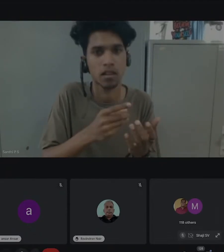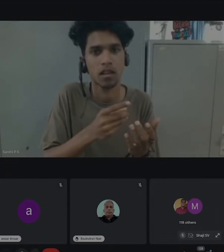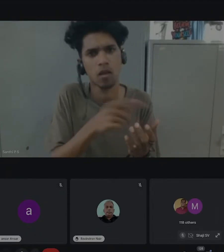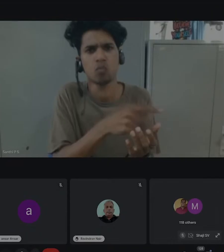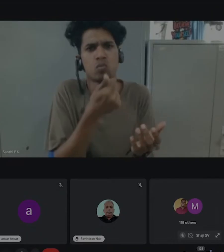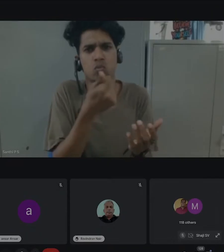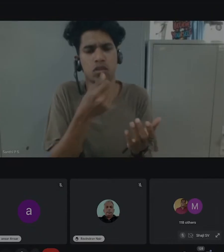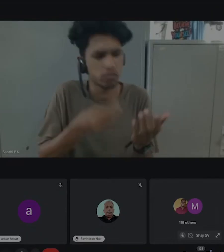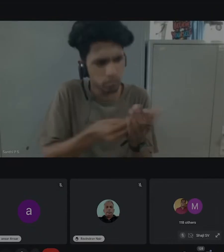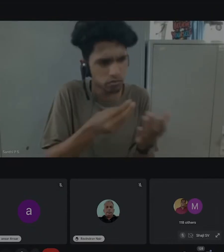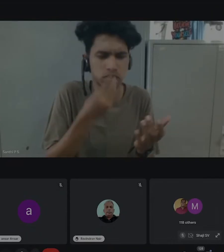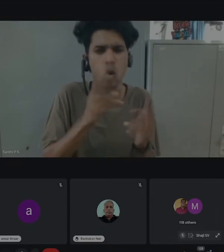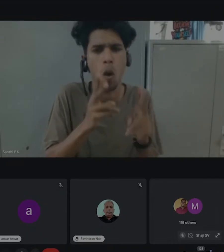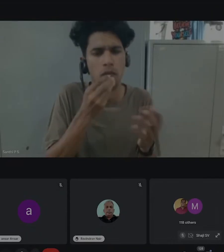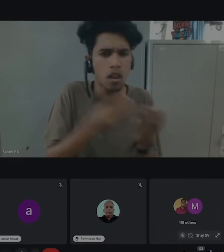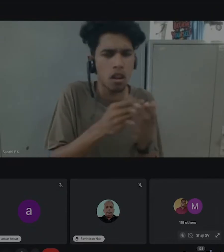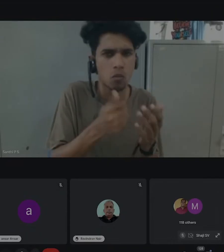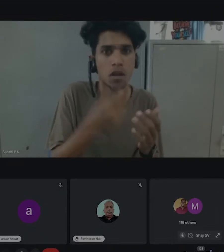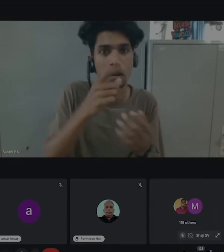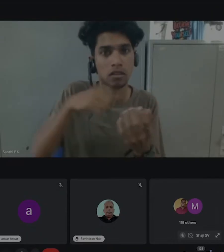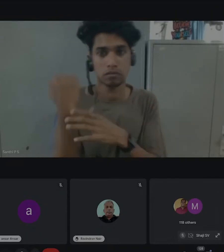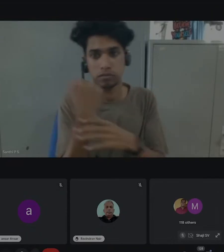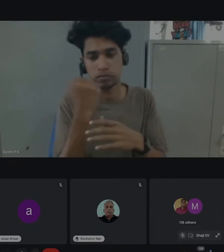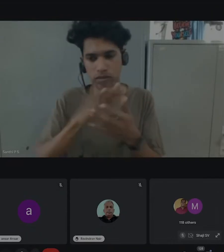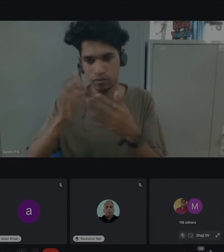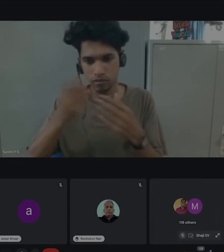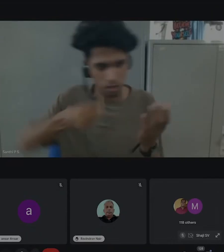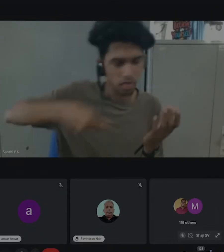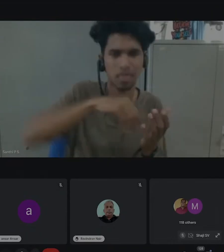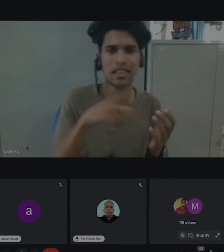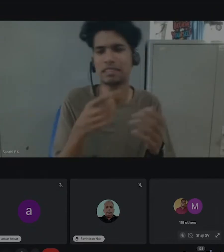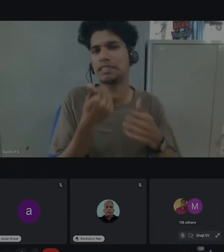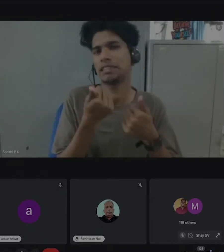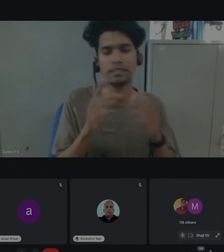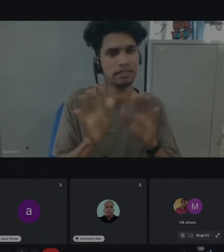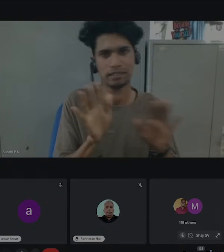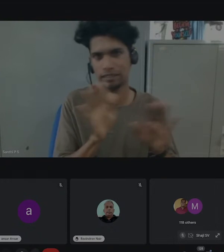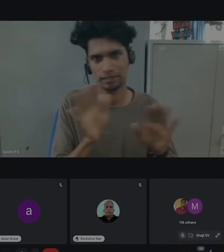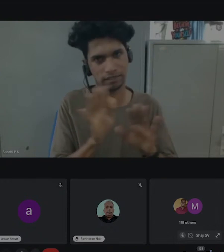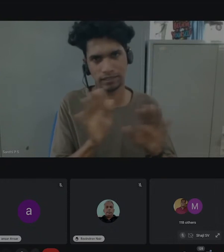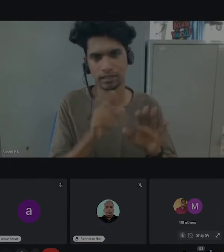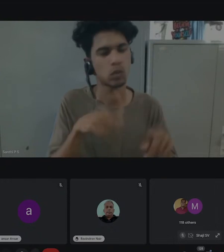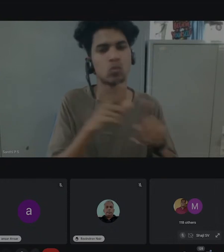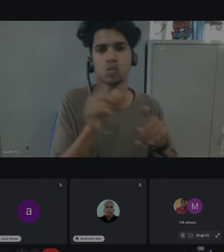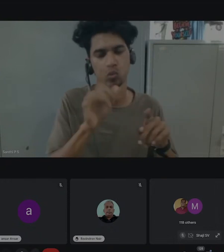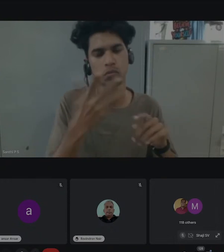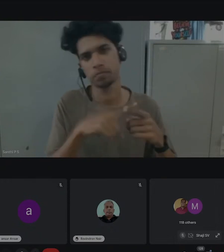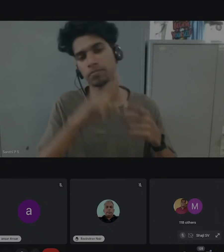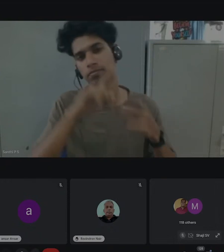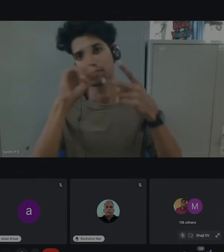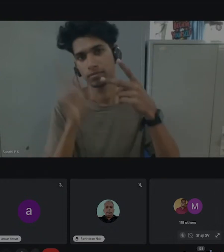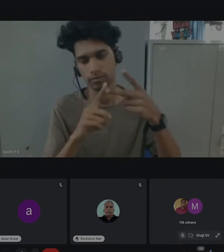കൊടുക്കുന്ന ആ ഒരു രീതിയേ ശരിയല്ല. അങ്ങനെ ഒരിക്കലും ചെയ്യരുത്. അതാണ് ഇതിനകത്ത് ഏറ്റവും വലിയൊരു കാര്യം. ഇതുപോലെ രണ്ടാമത്തെ ഒരു